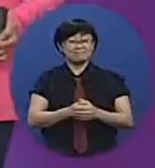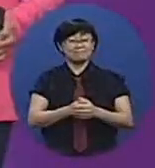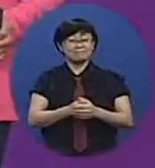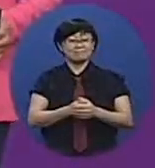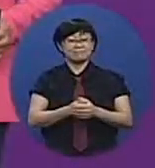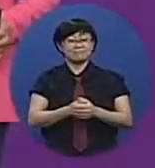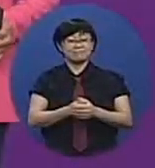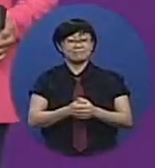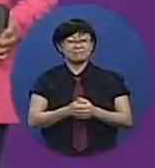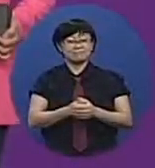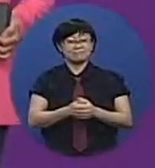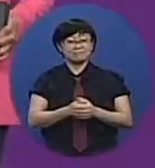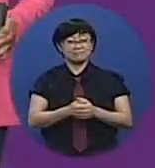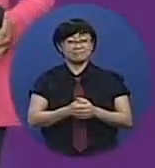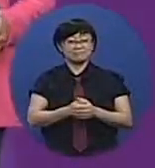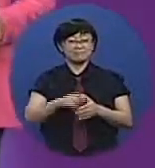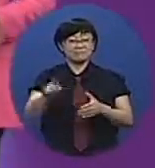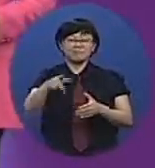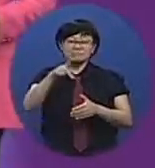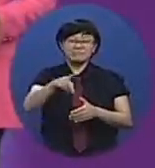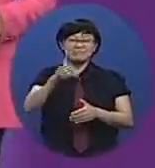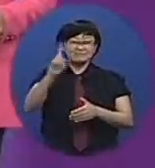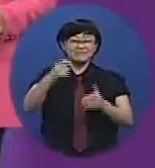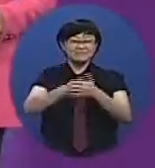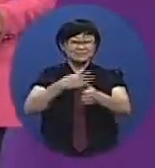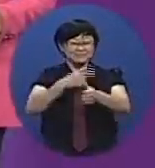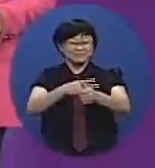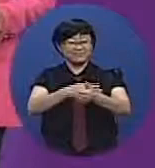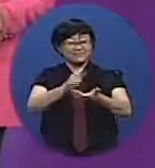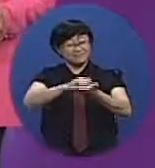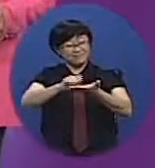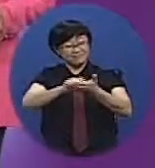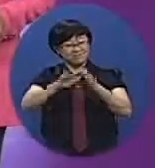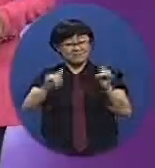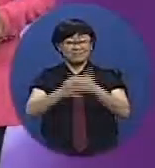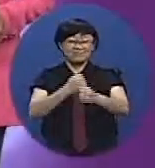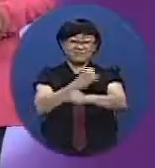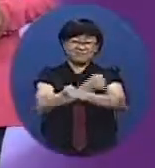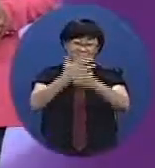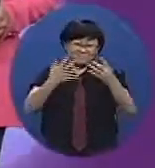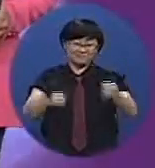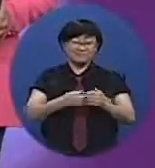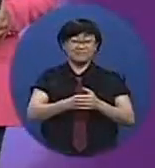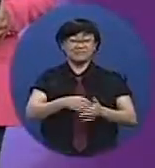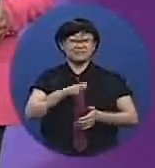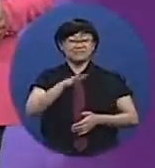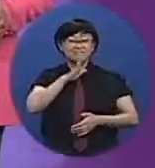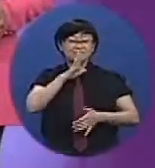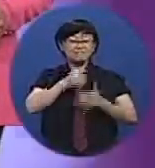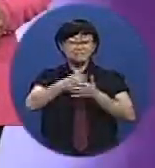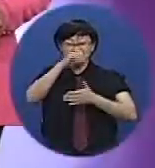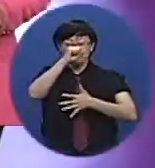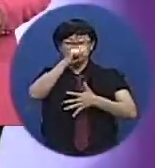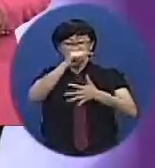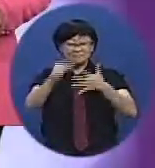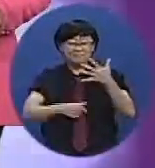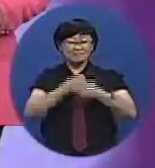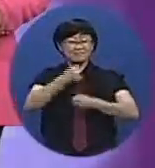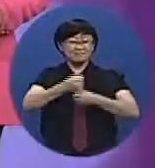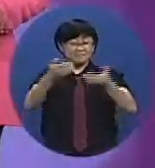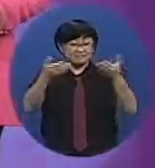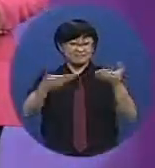PD 선생님. 작가 선생님들 다 예, 수고하시는데 네. 정말 이런 좋은 프로그램을